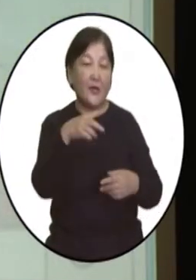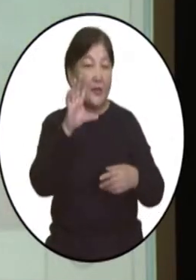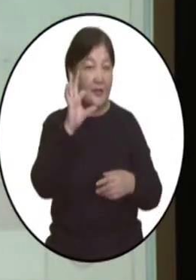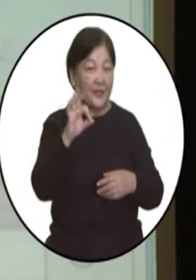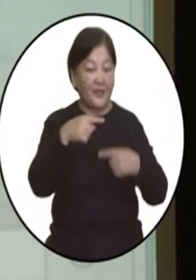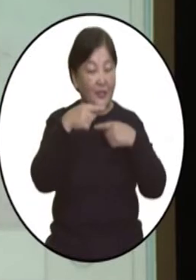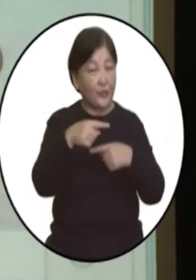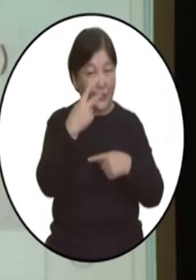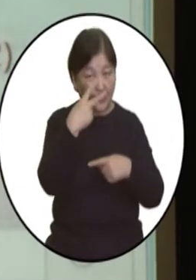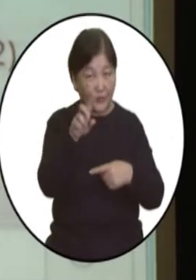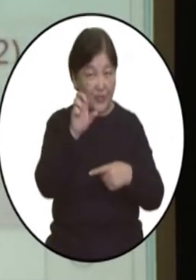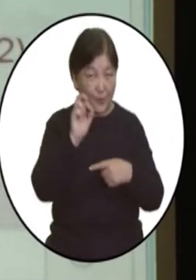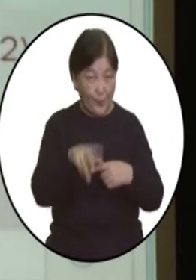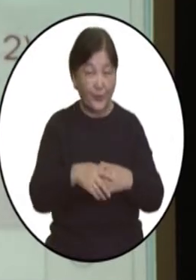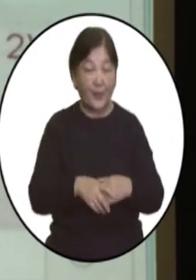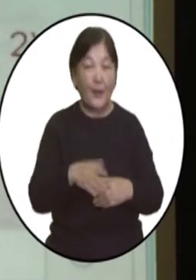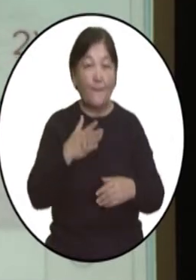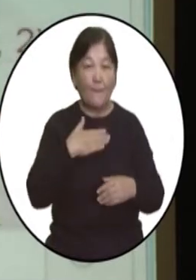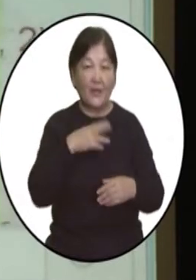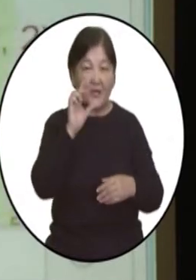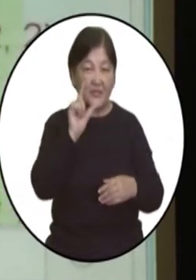харах юм бол за одоо